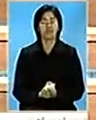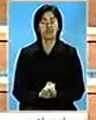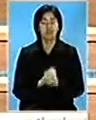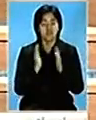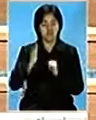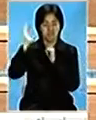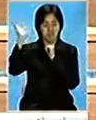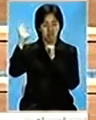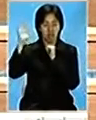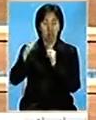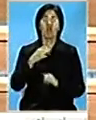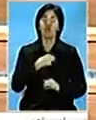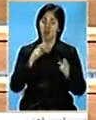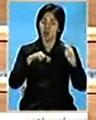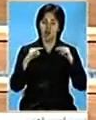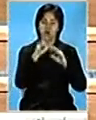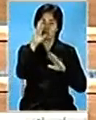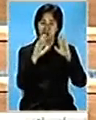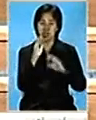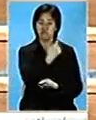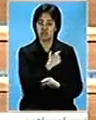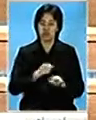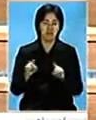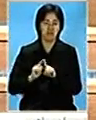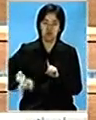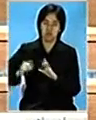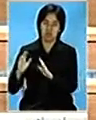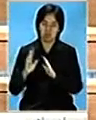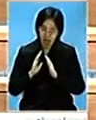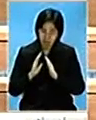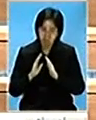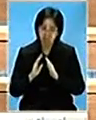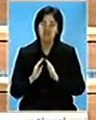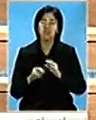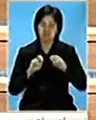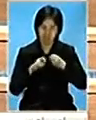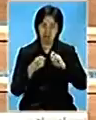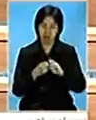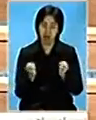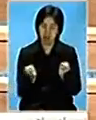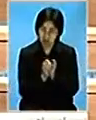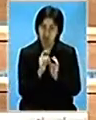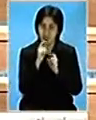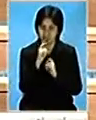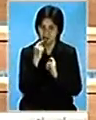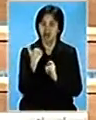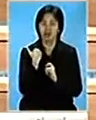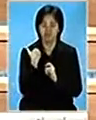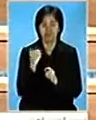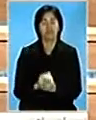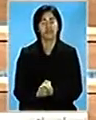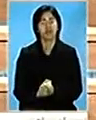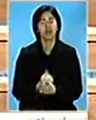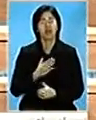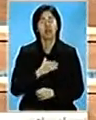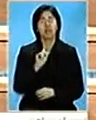อย่างนี้นับว่าเป็นภัยร้ายแรงต่อสถาบันสำคัญของชาติผมยังได้ซักถามต่